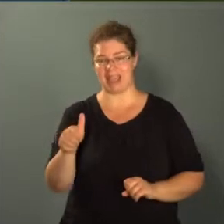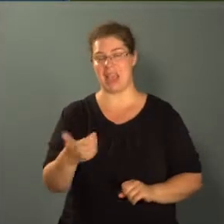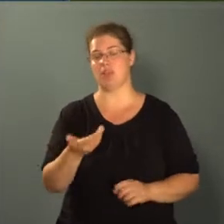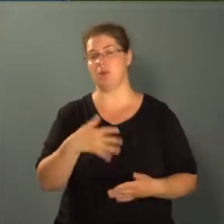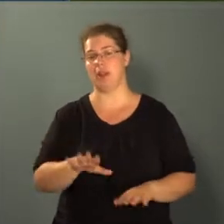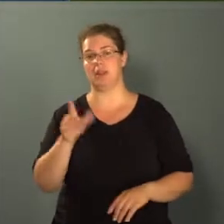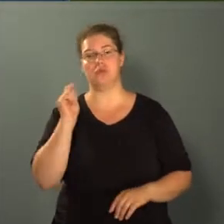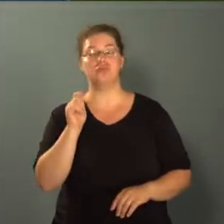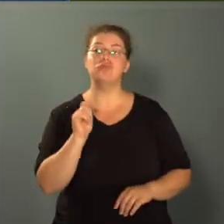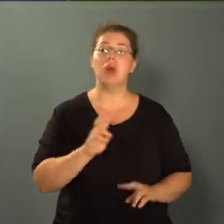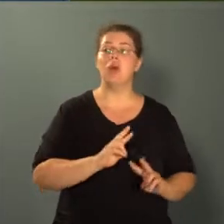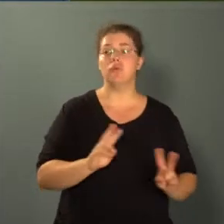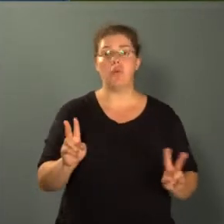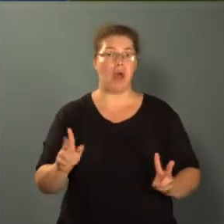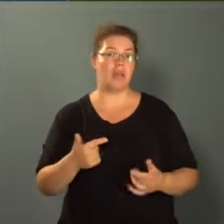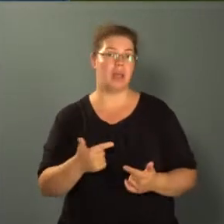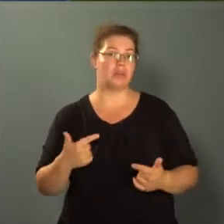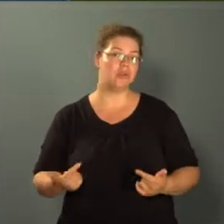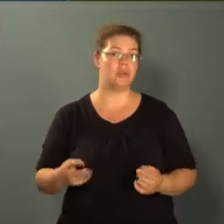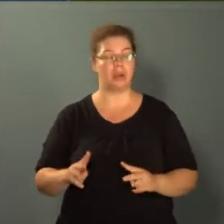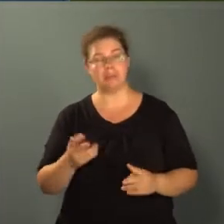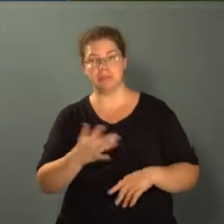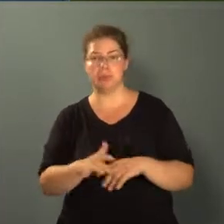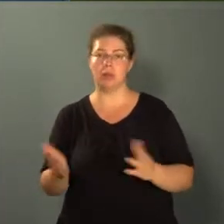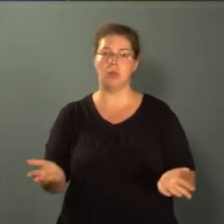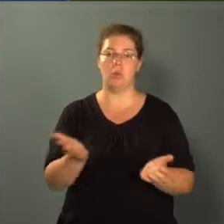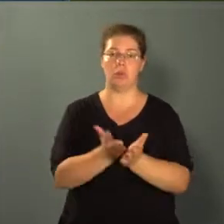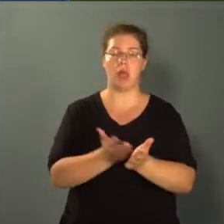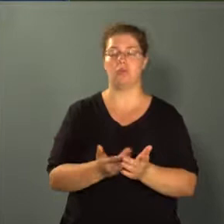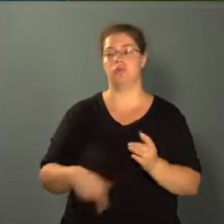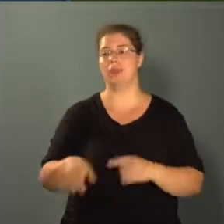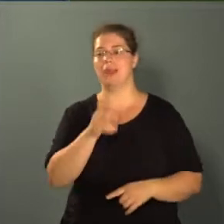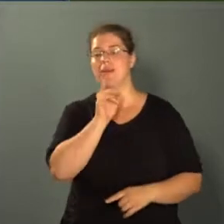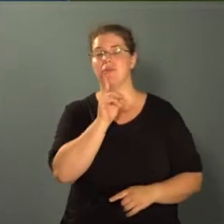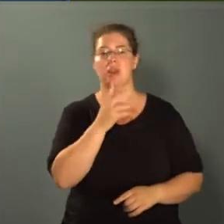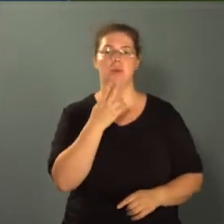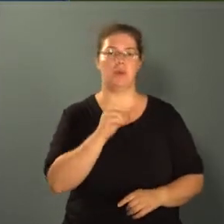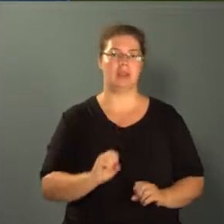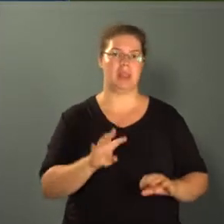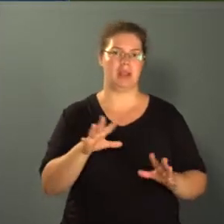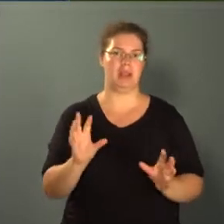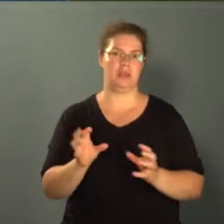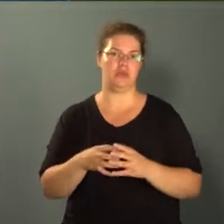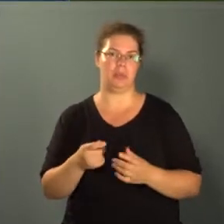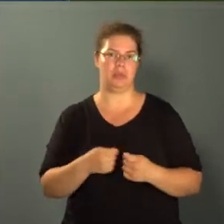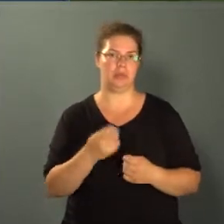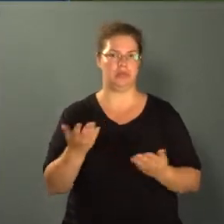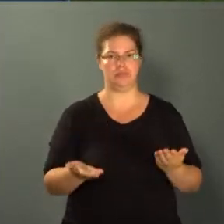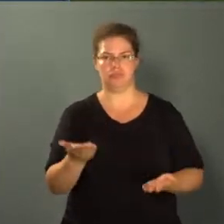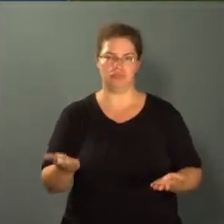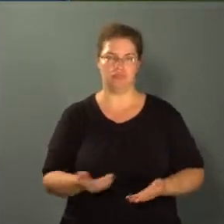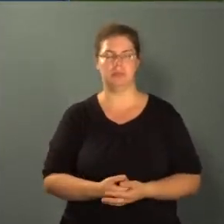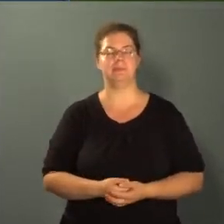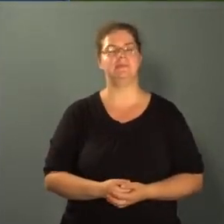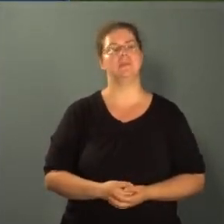tehát vannak lehetőségek, meglátjuk és próbáljuk összehasonlítani őket a fradi U19-es csapat tagokkal vagy